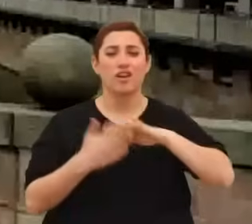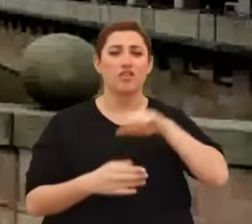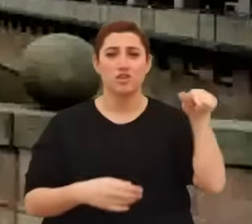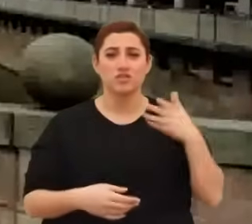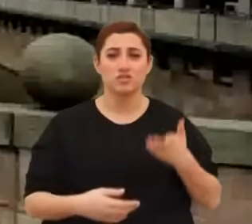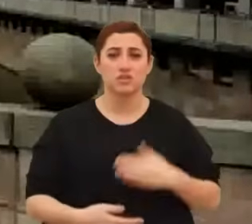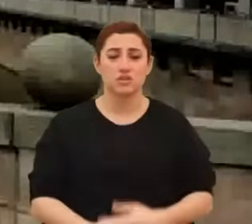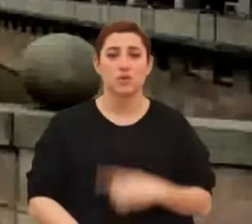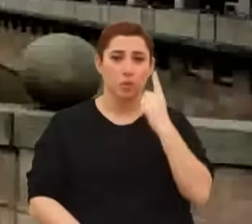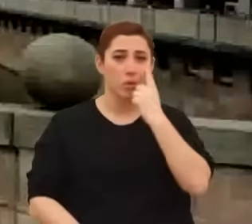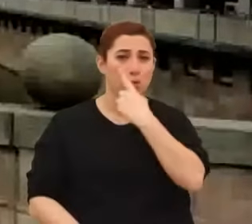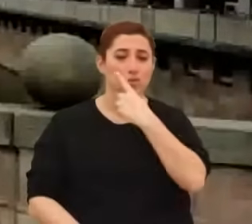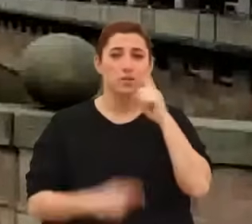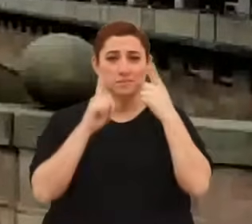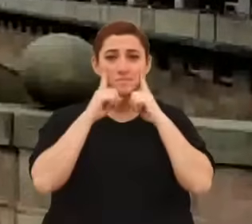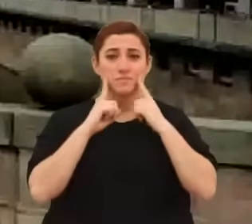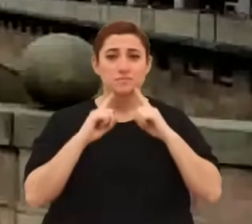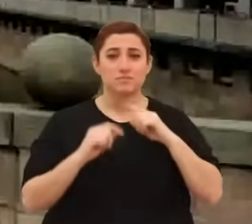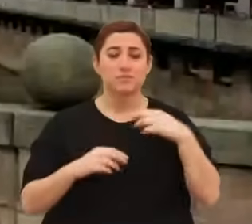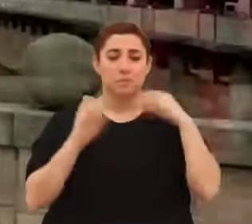Süpürmeyi bırakıp yolun kenarındaki duvara oturdu.